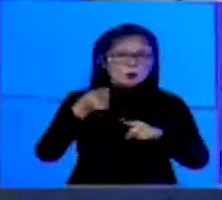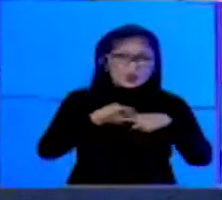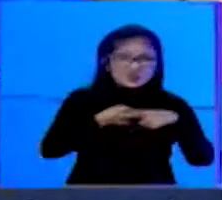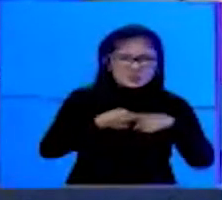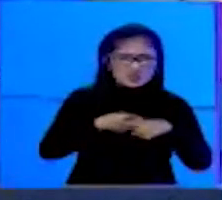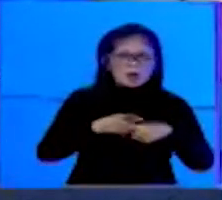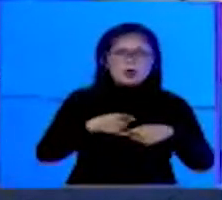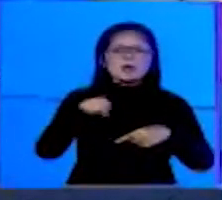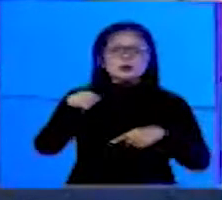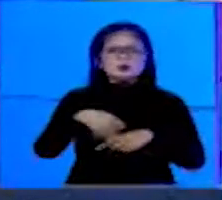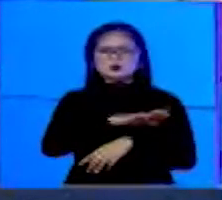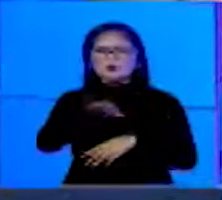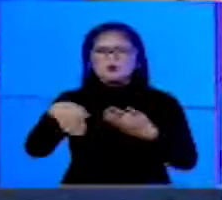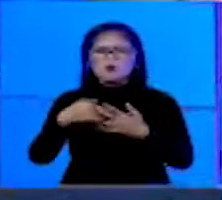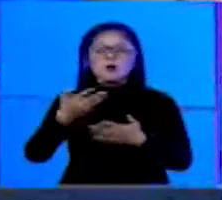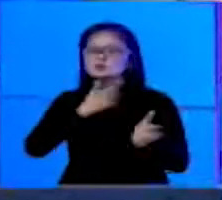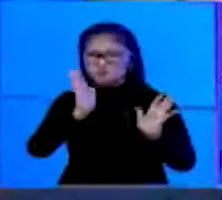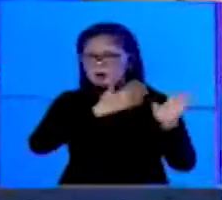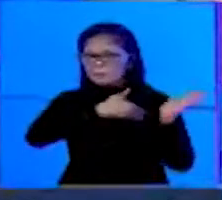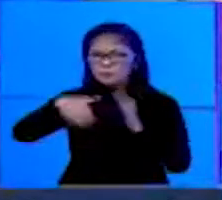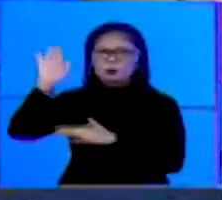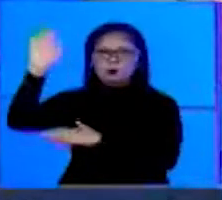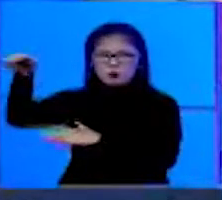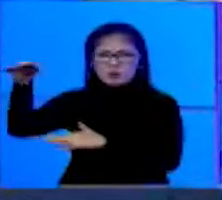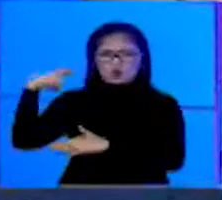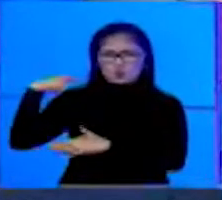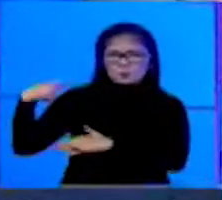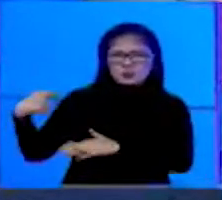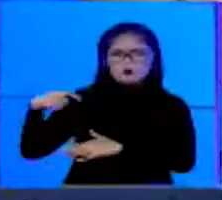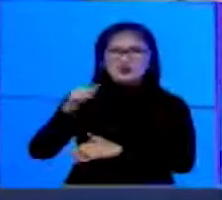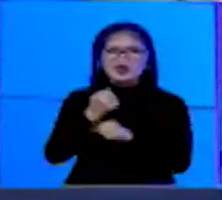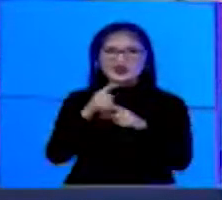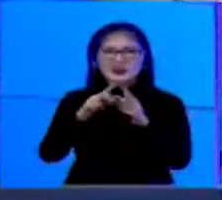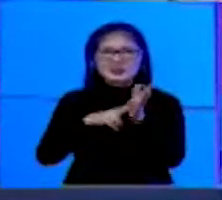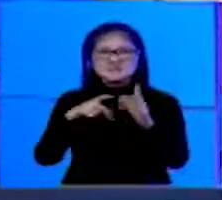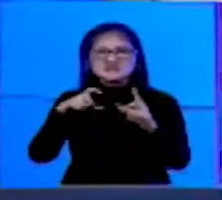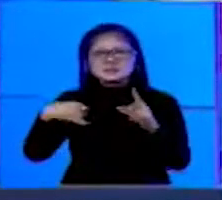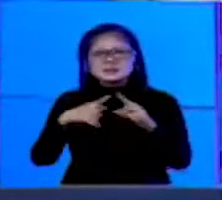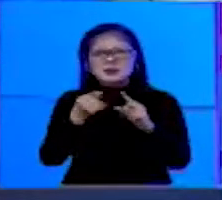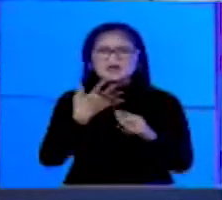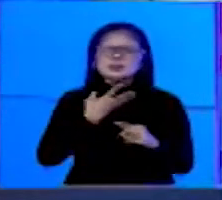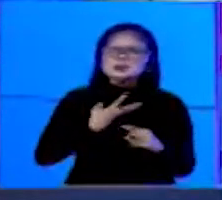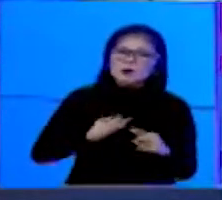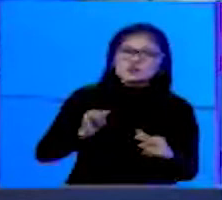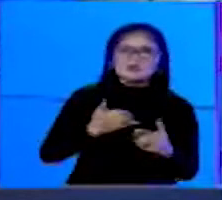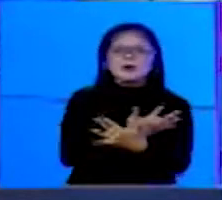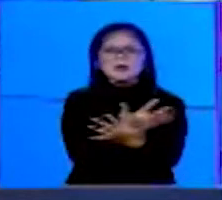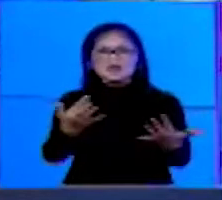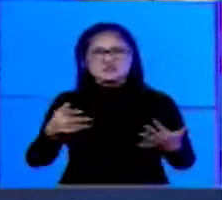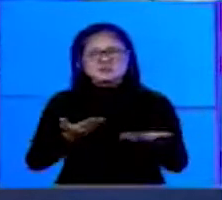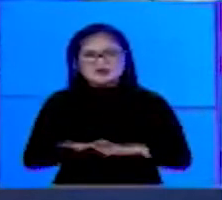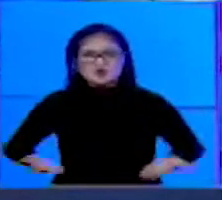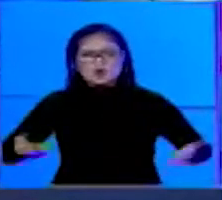sudah dipulangkan. Gubernur Jawa Tengah Ganjar Pranowo mengaku kecewa lantaran sebagian massa tidak memahami substansi demo yang